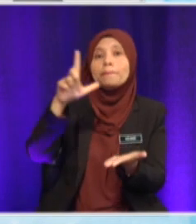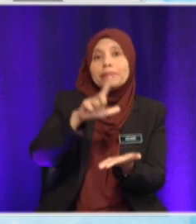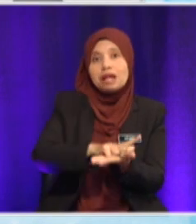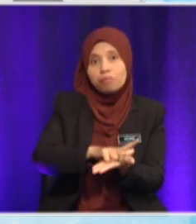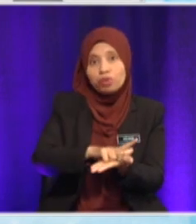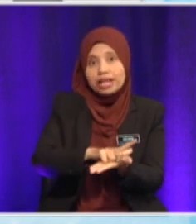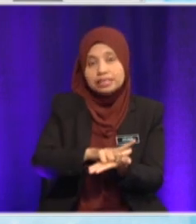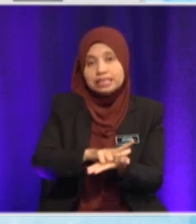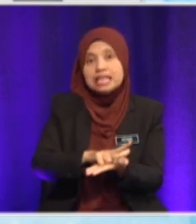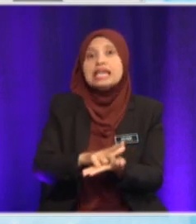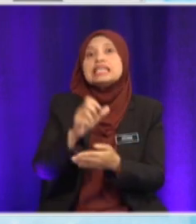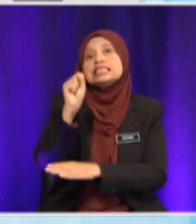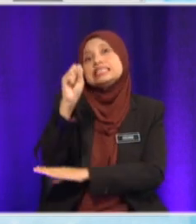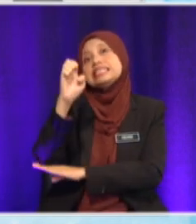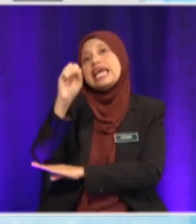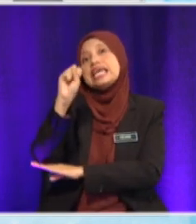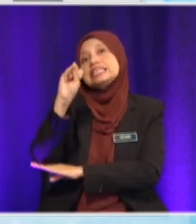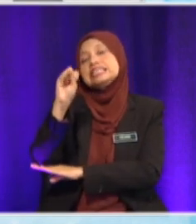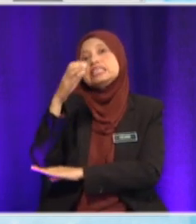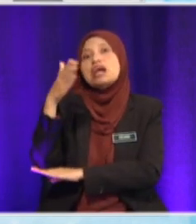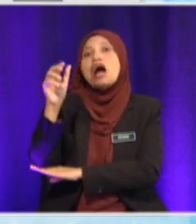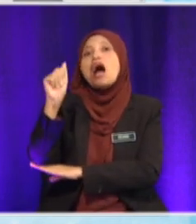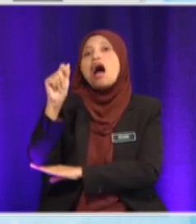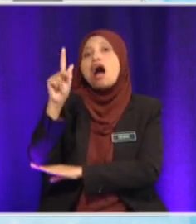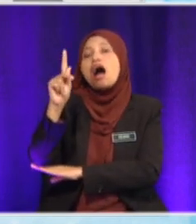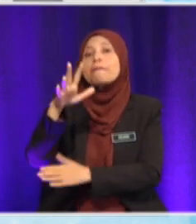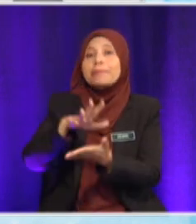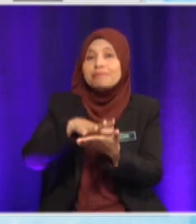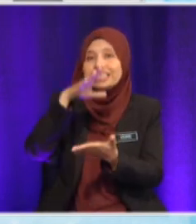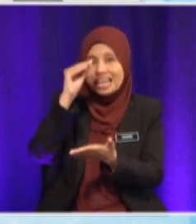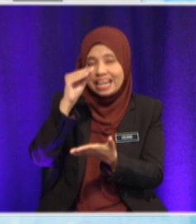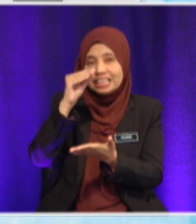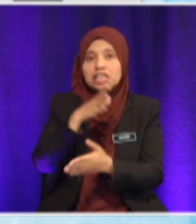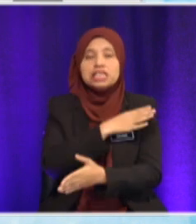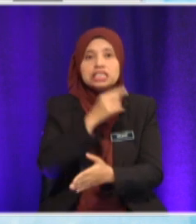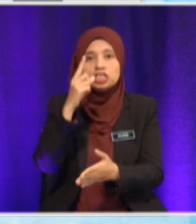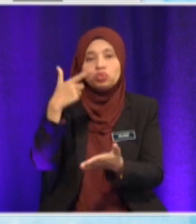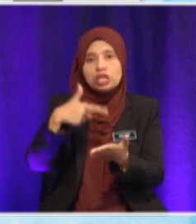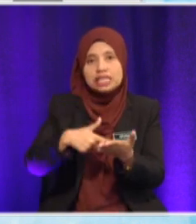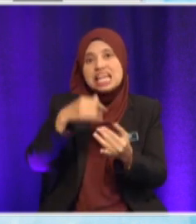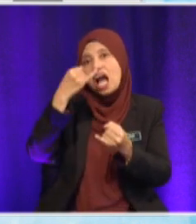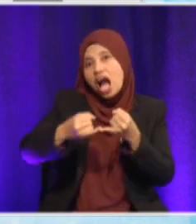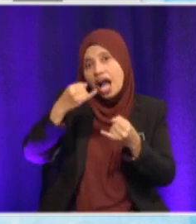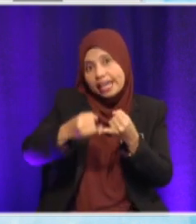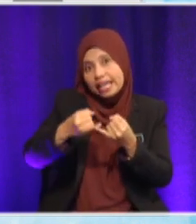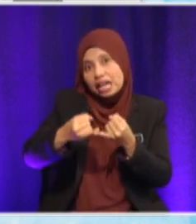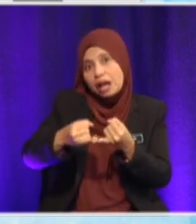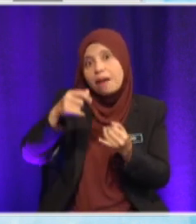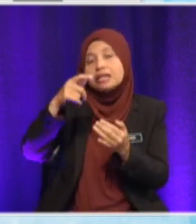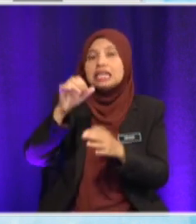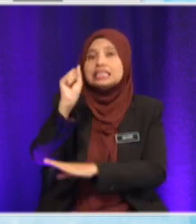sesi akademik dan satuan lagi ialah akhir sesi Academy oke yang ini